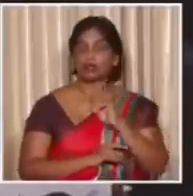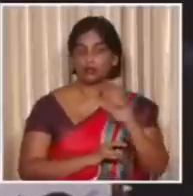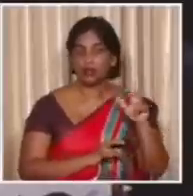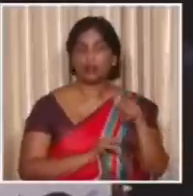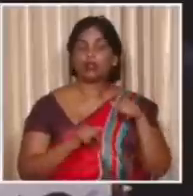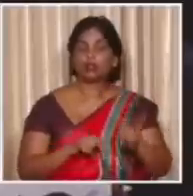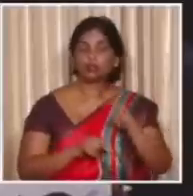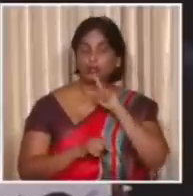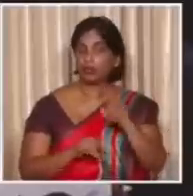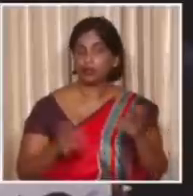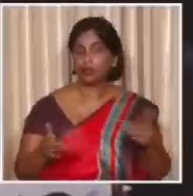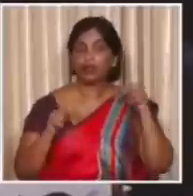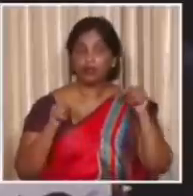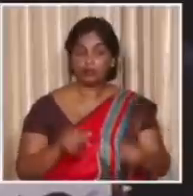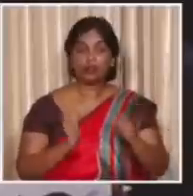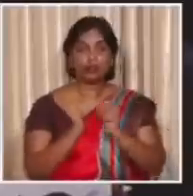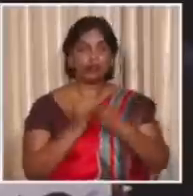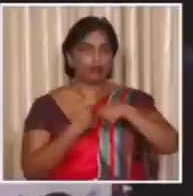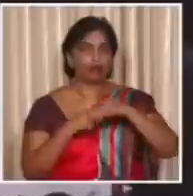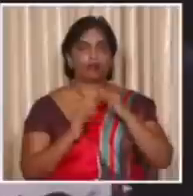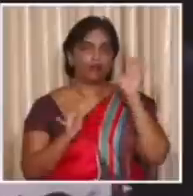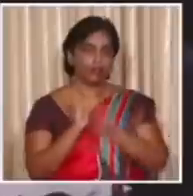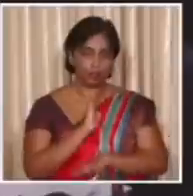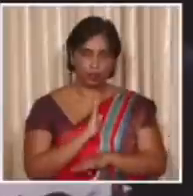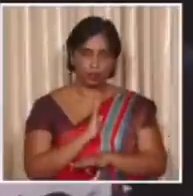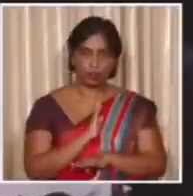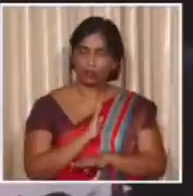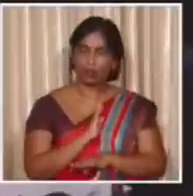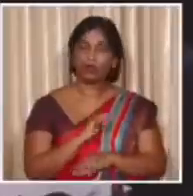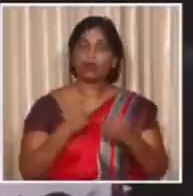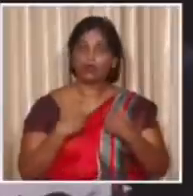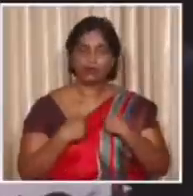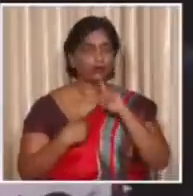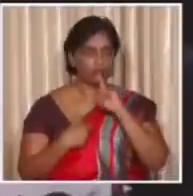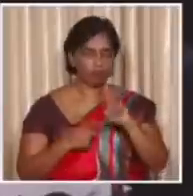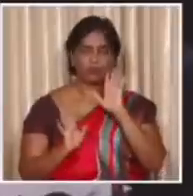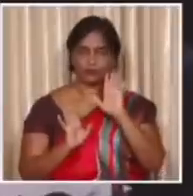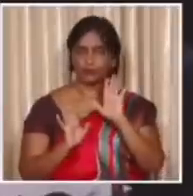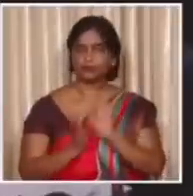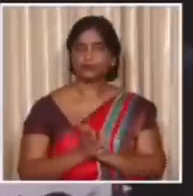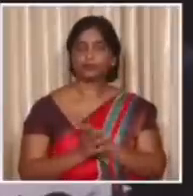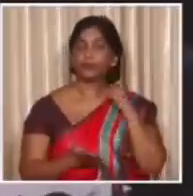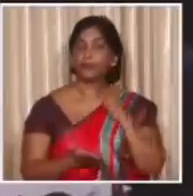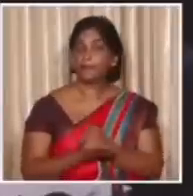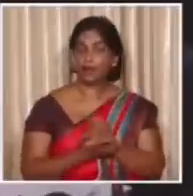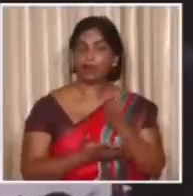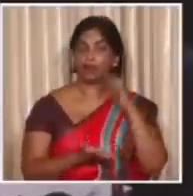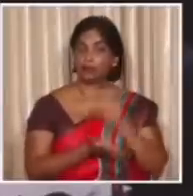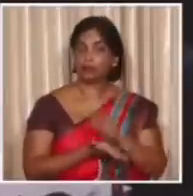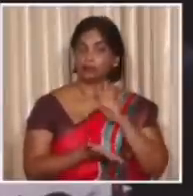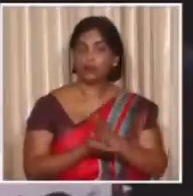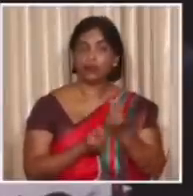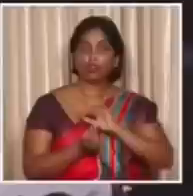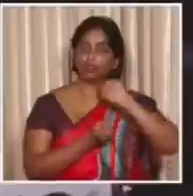මොකද්ද කියන්නේ දැන් කියන මේ ණය ප්‍රතිහෝගත කරන්න මේ ණය කපහරින්න දැන් මම අහන්නේ එකයි මහා බැංකුව මුදල් මුද්‍රණය කරලා දීපු